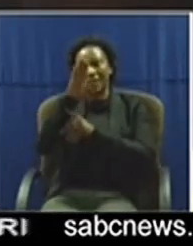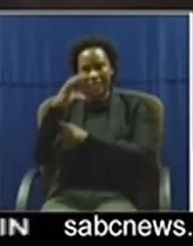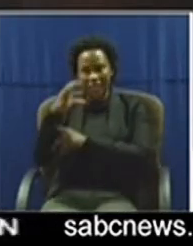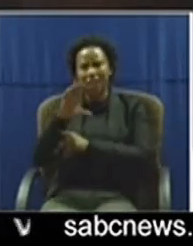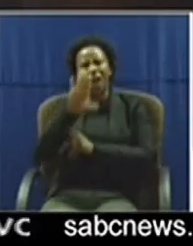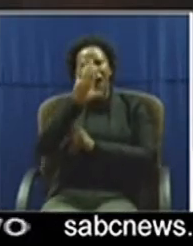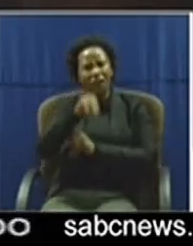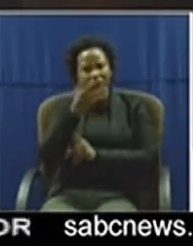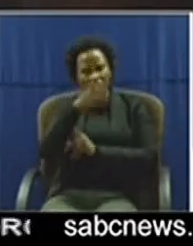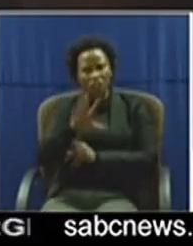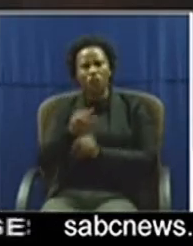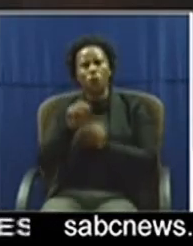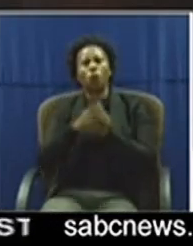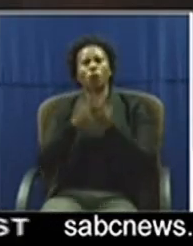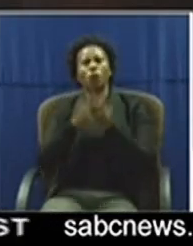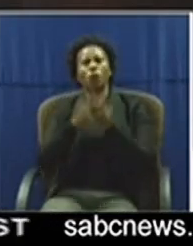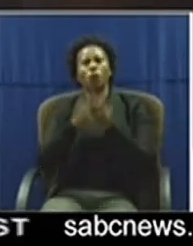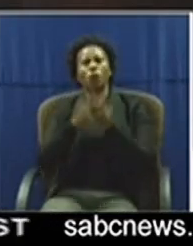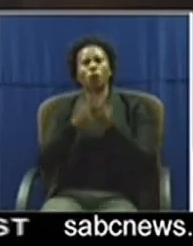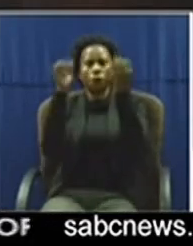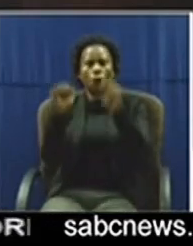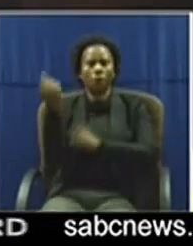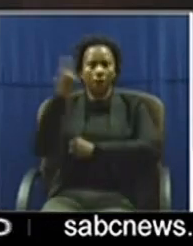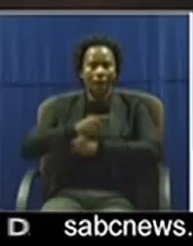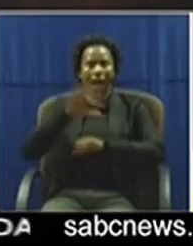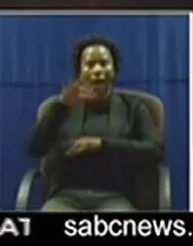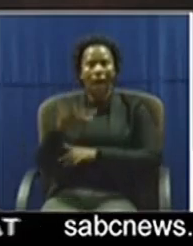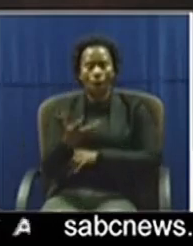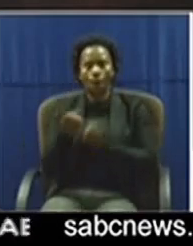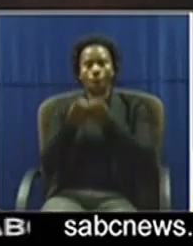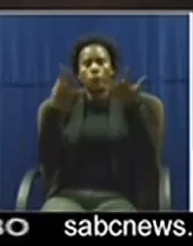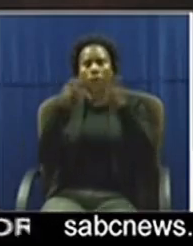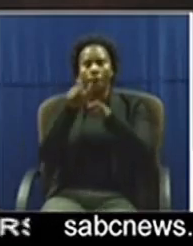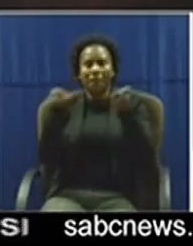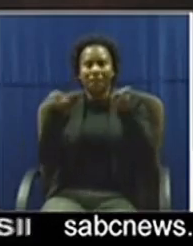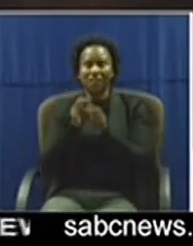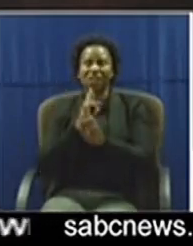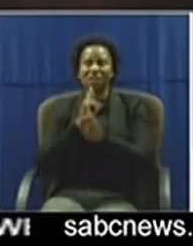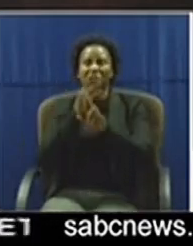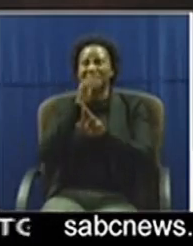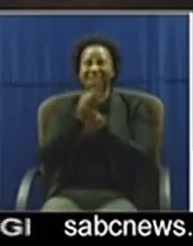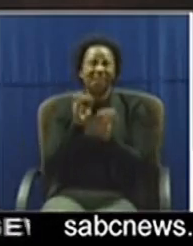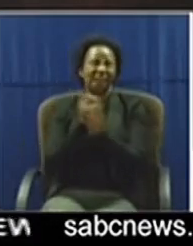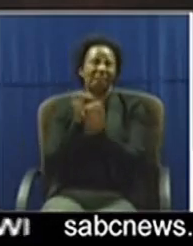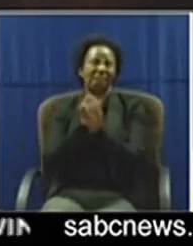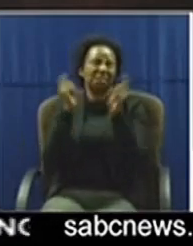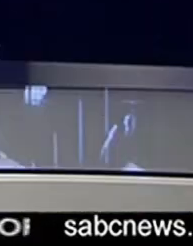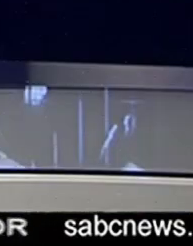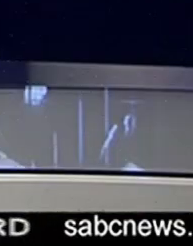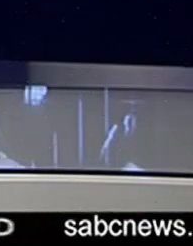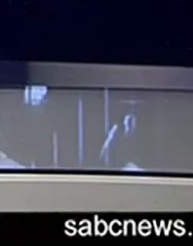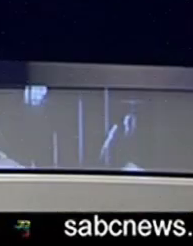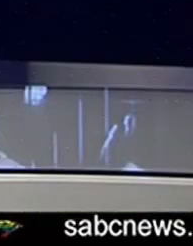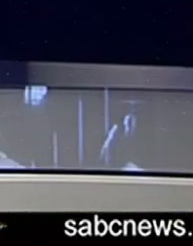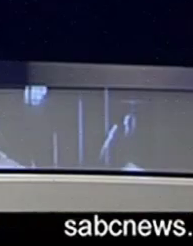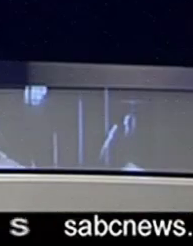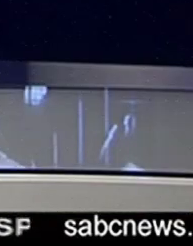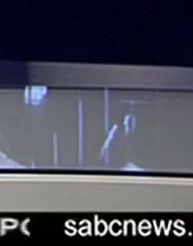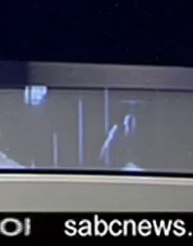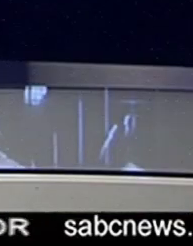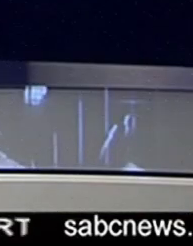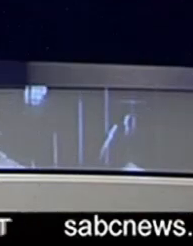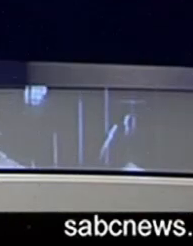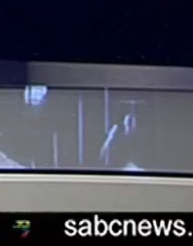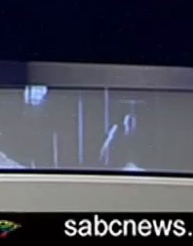Day, the vast majority of respondents said there was nothing to celebrate. In Limpopo